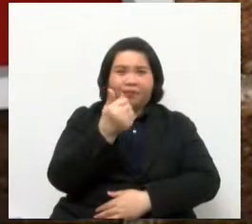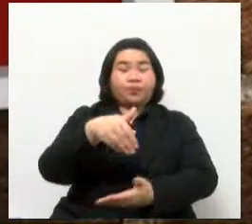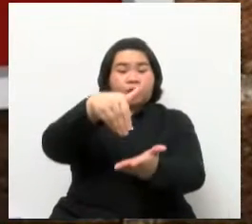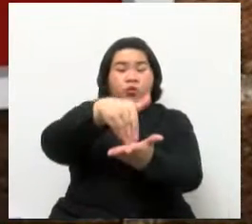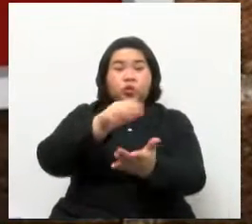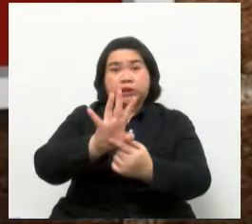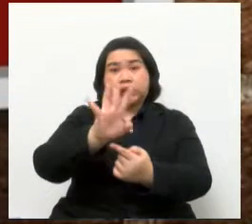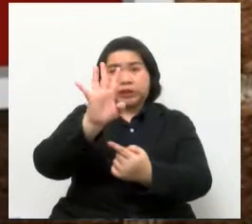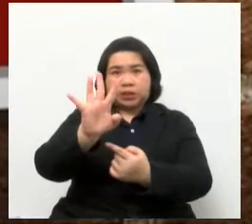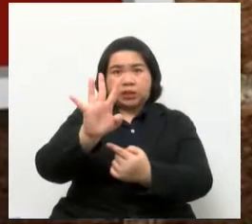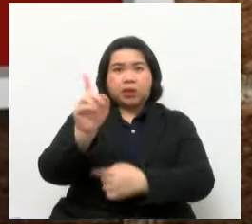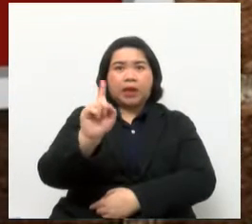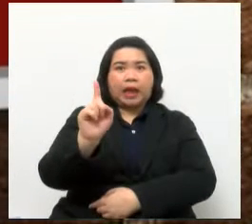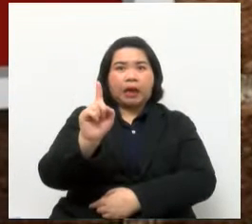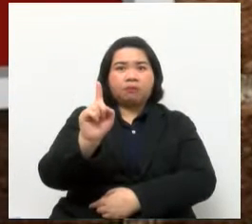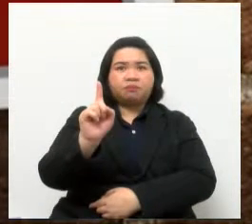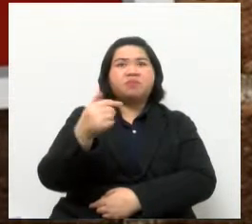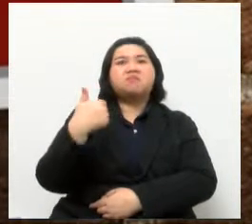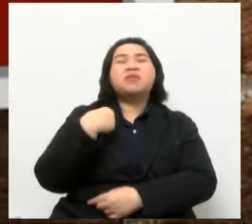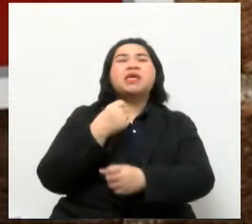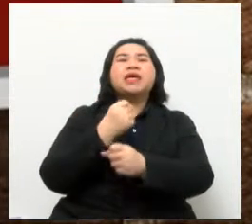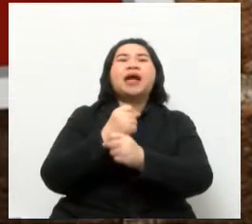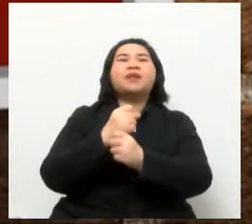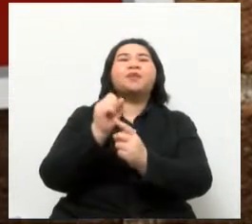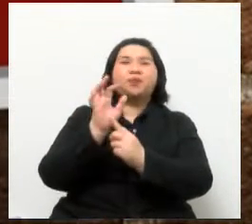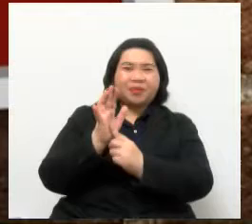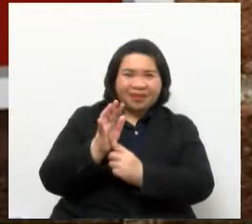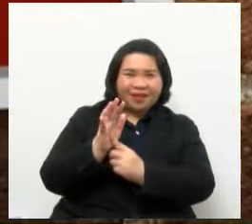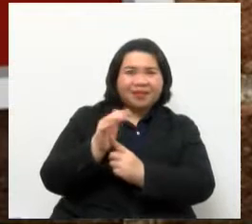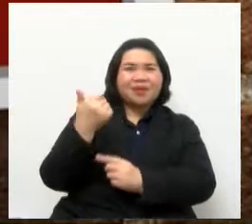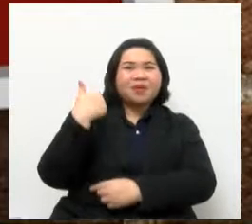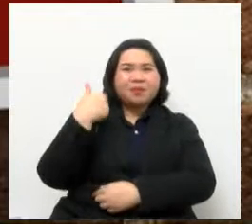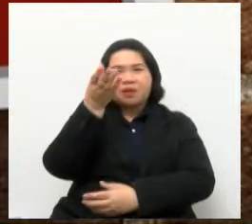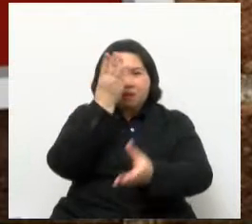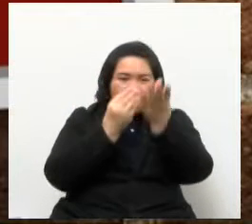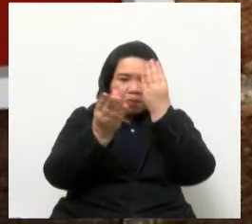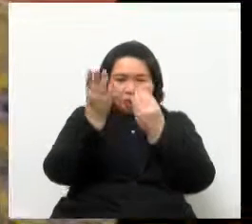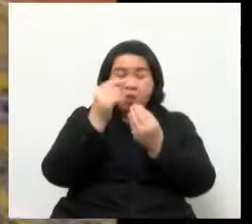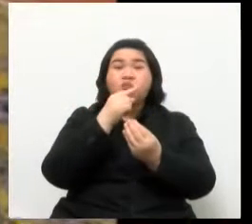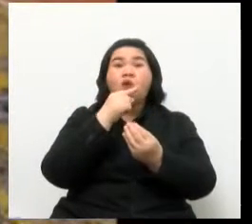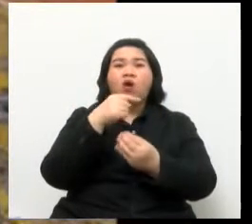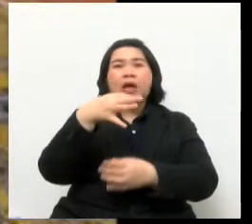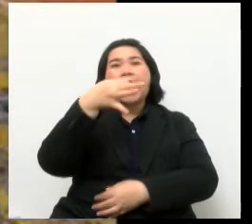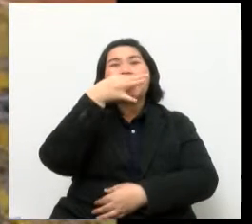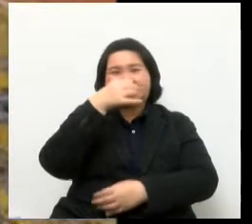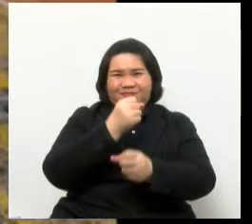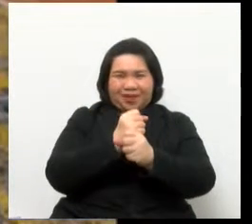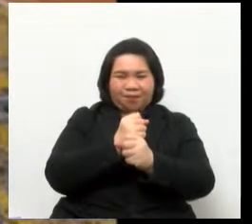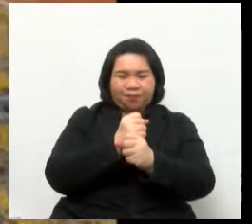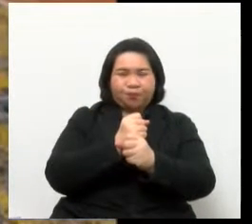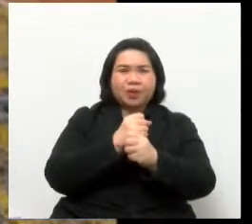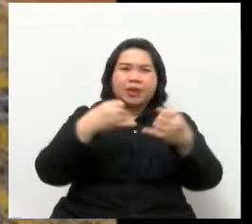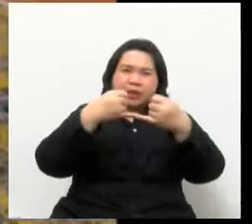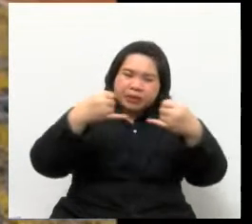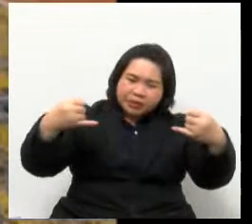4การปั่นประทีปตีนกาบูรณาการการเรียนรู้รายวิชาการงานอาชีพเน้นการปฏิบัติจริ